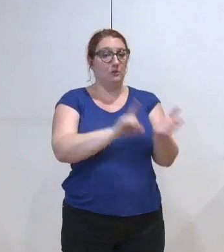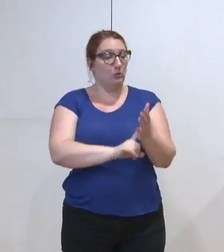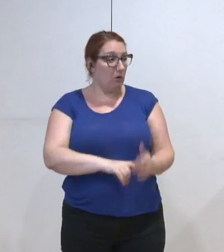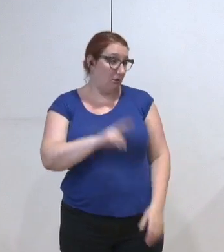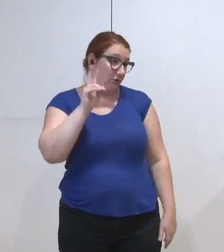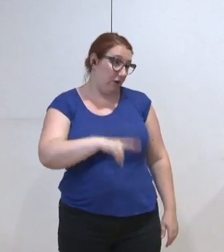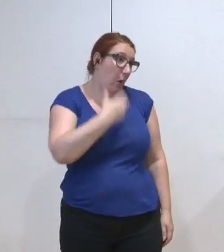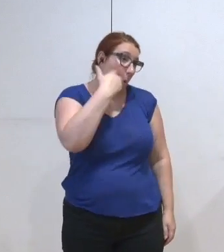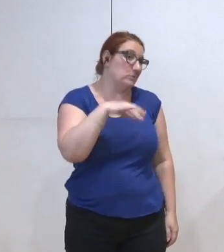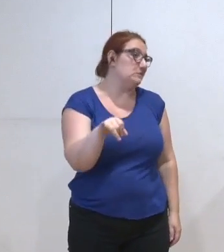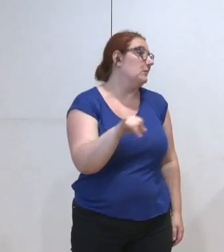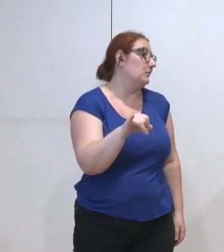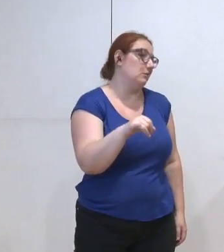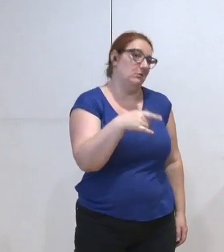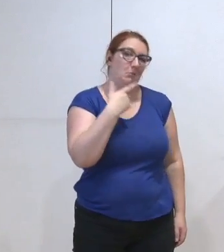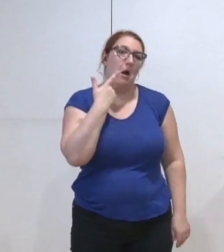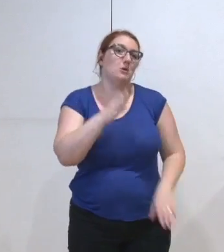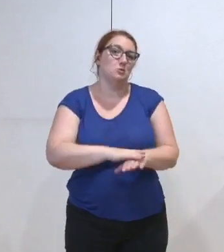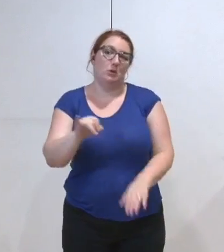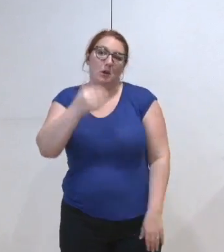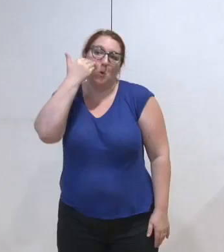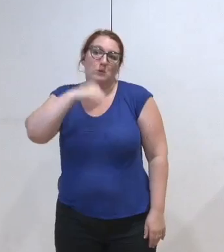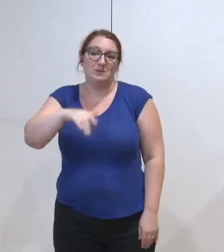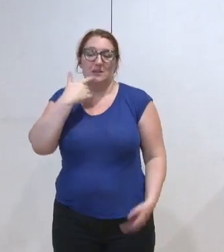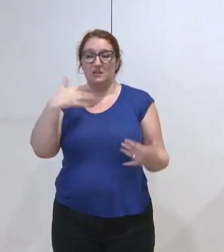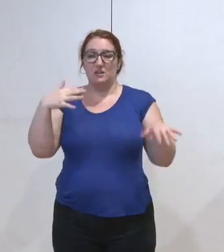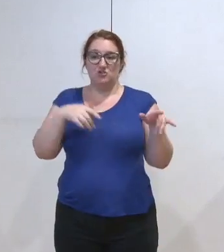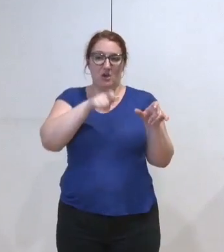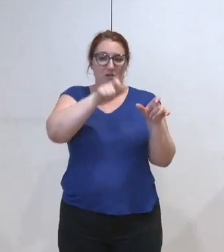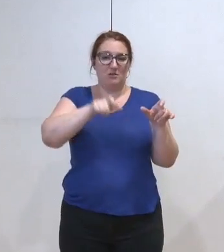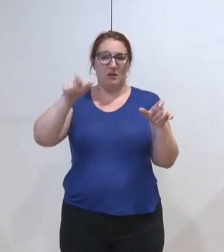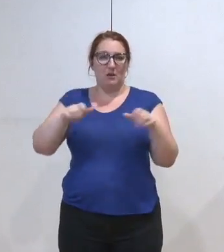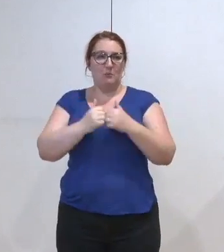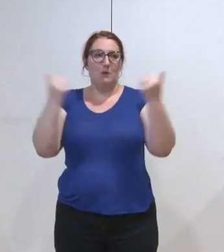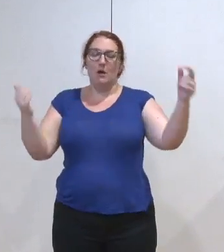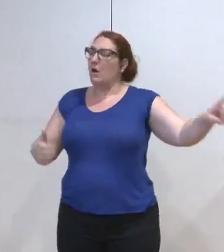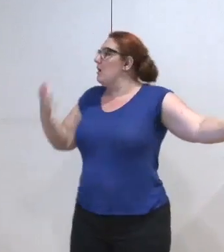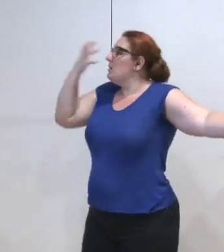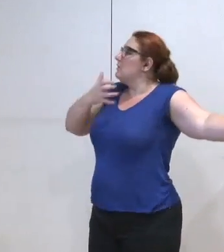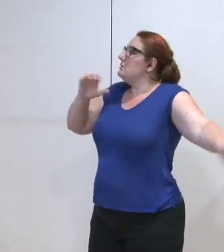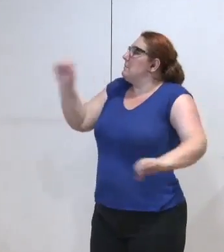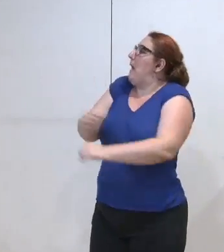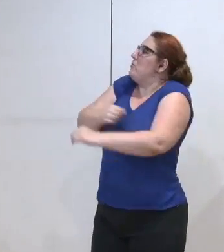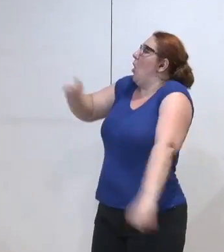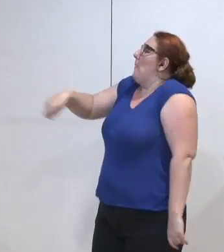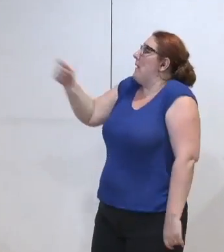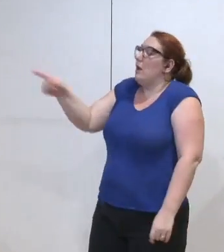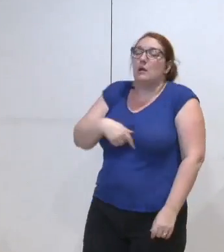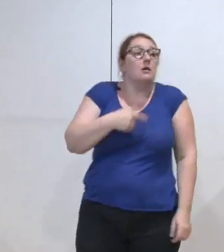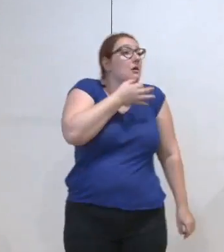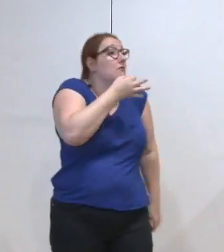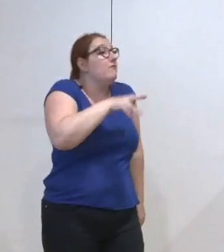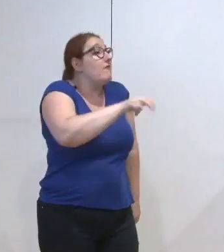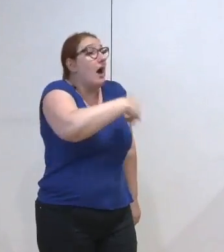s'agit déjà les diagrammes de préambule qui les vous ne savez pas ce que je veux dire alors